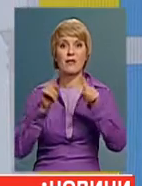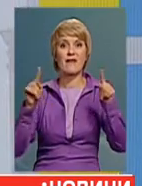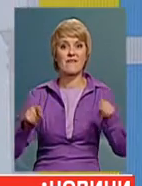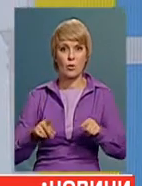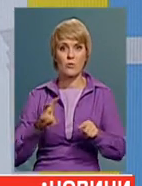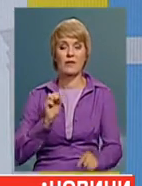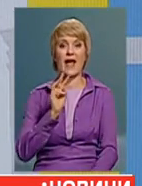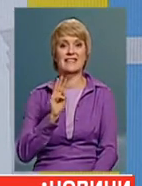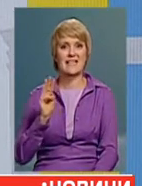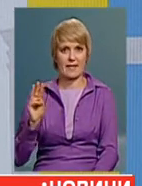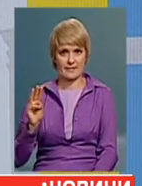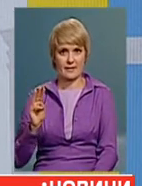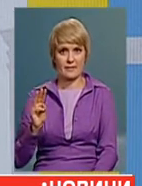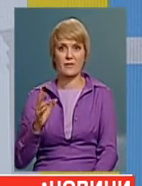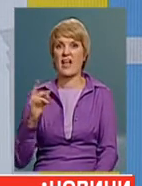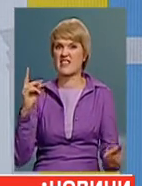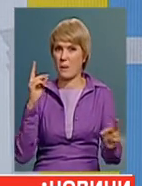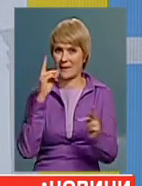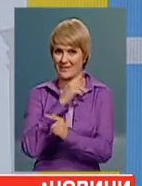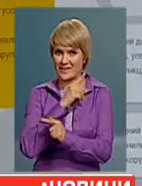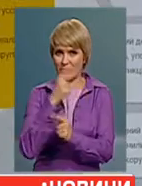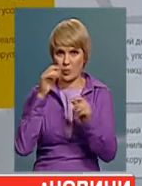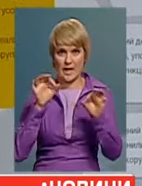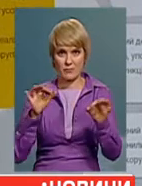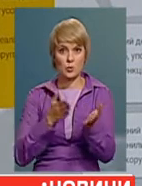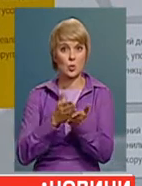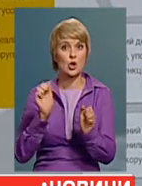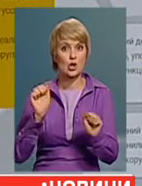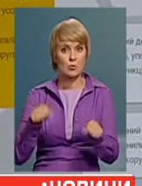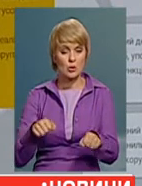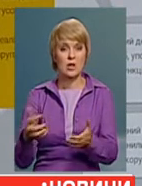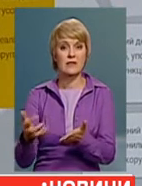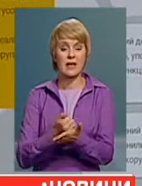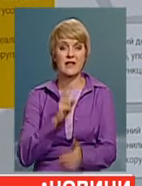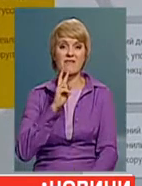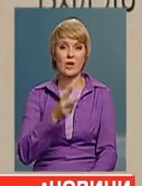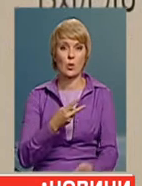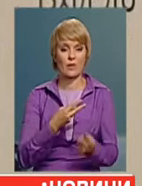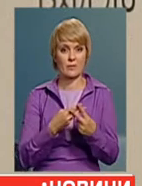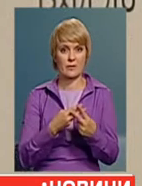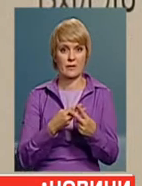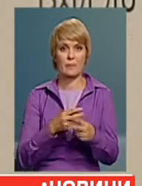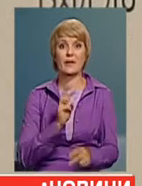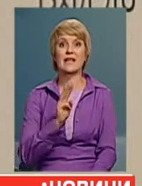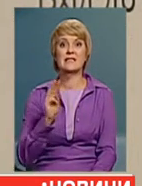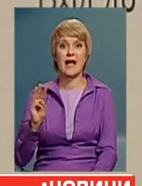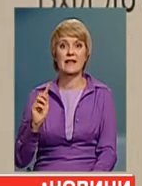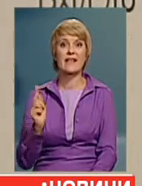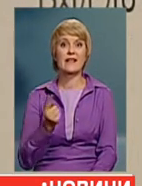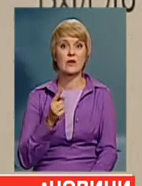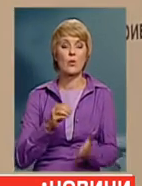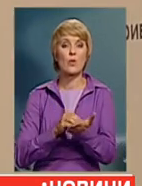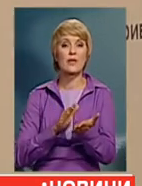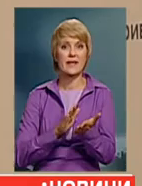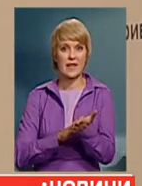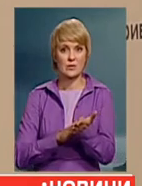За неправдиву інформацію чиновник може дістати до 2 років ув'язнення. Сайт єдиного реєстру електронних декларацій теж працює, однак на ньому немає